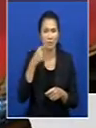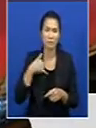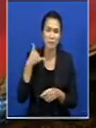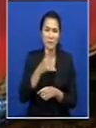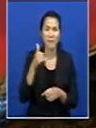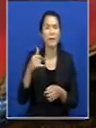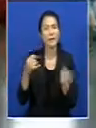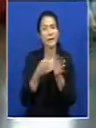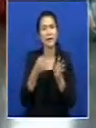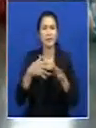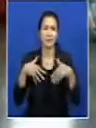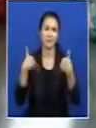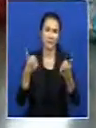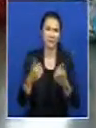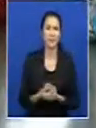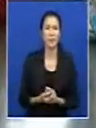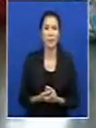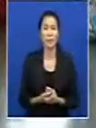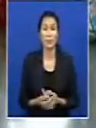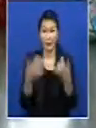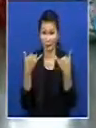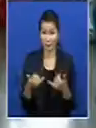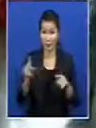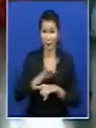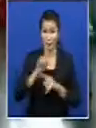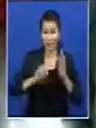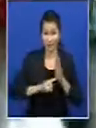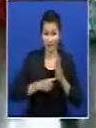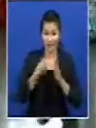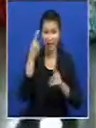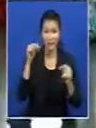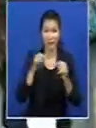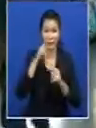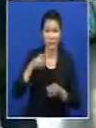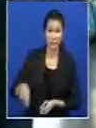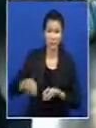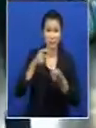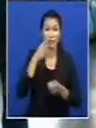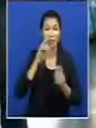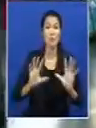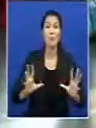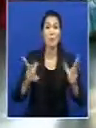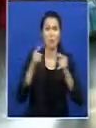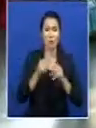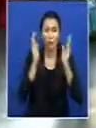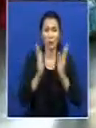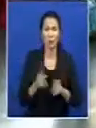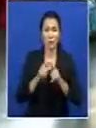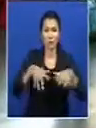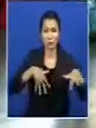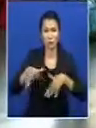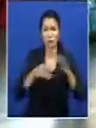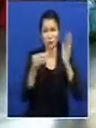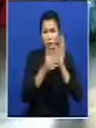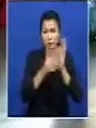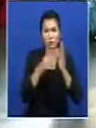กสบายนี้ค่ะวันนี้เป็นวันแรกหลังจากสิ้นสุดเทศกาลสงกรานต์ที่ประชาชนในกรุงเทพส่วนใ